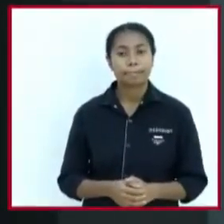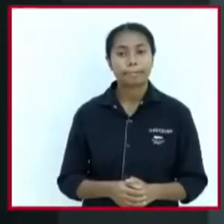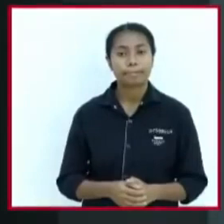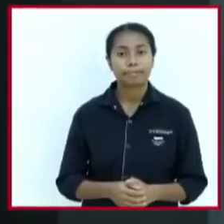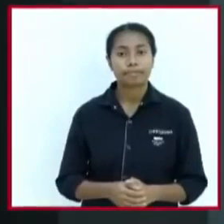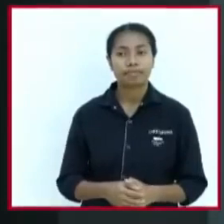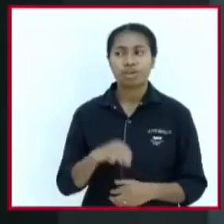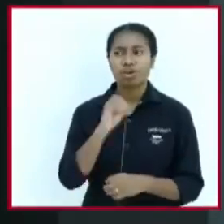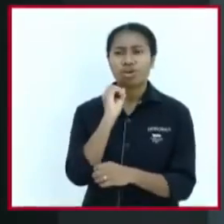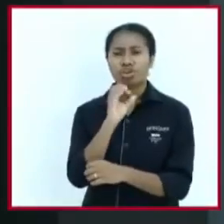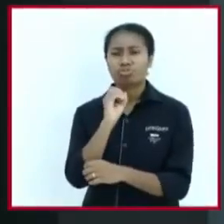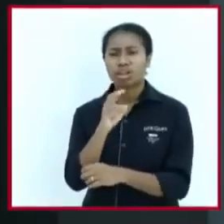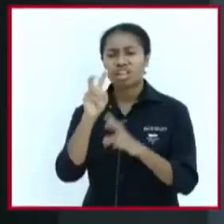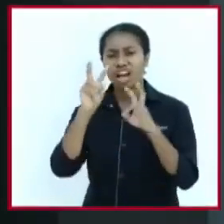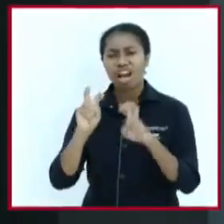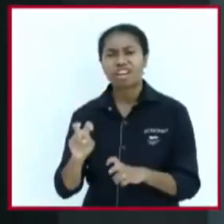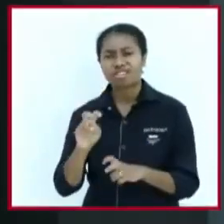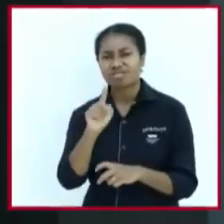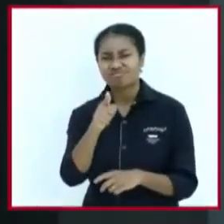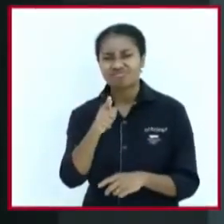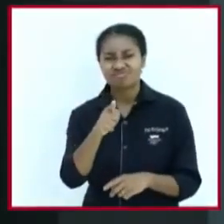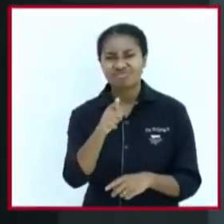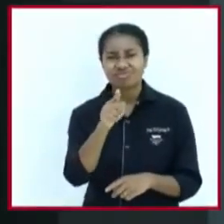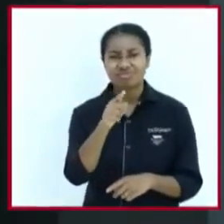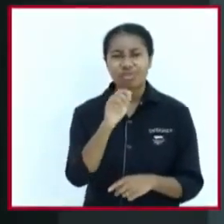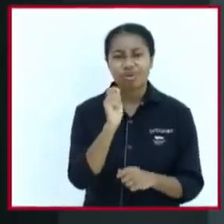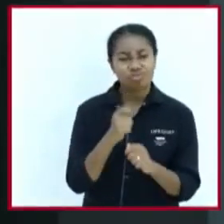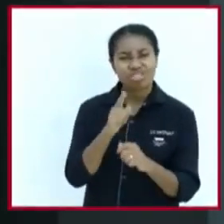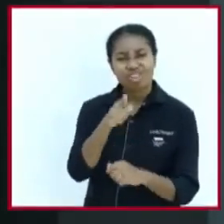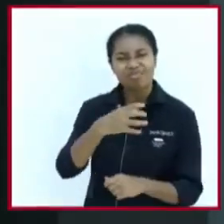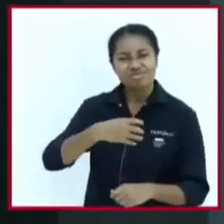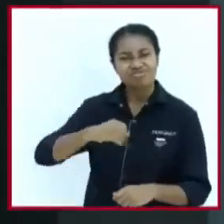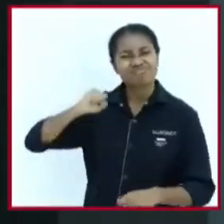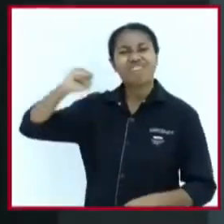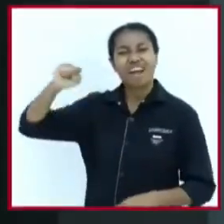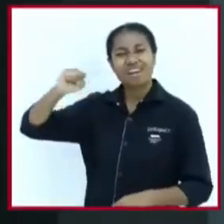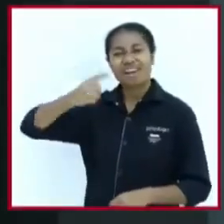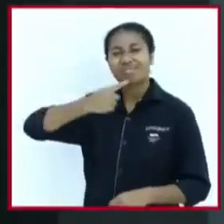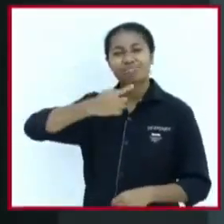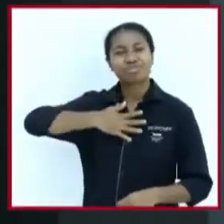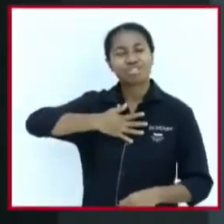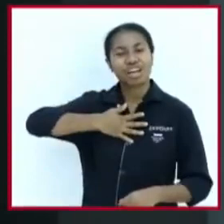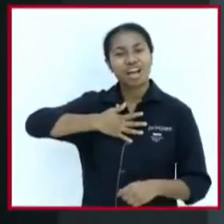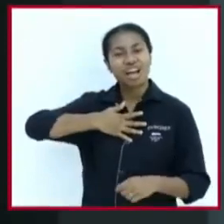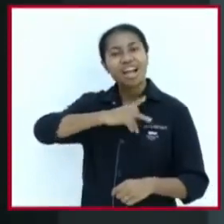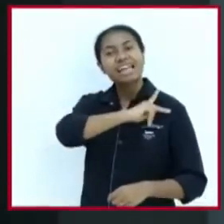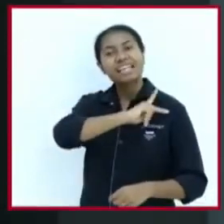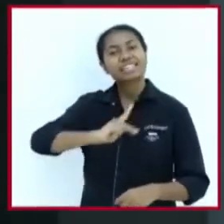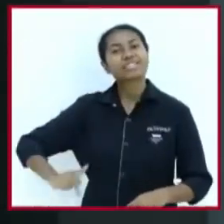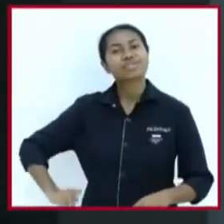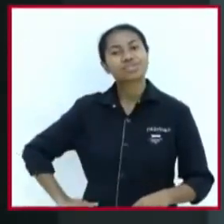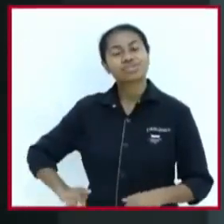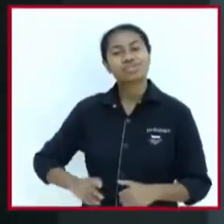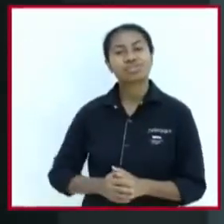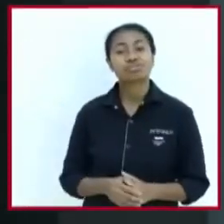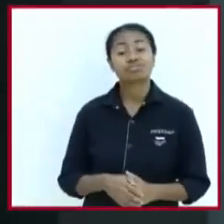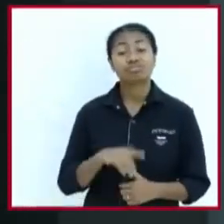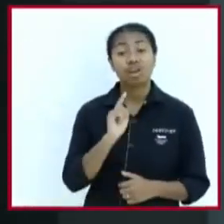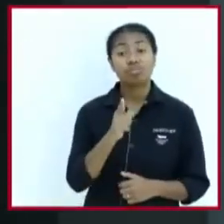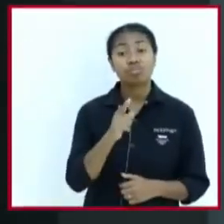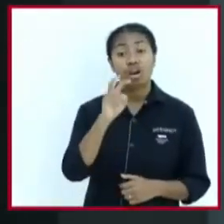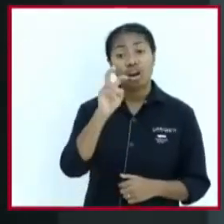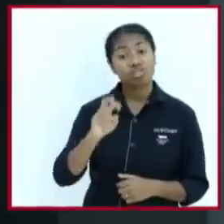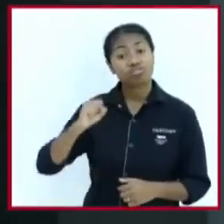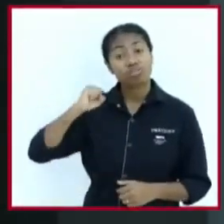Hai khotbah ini harus membuat kamu bangga punya Kristus harus membuat kamu bangga karena